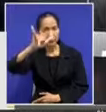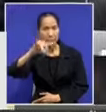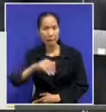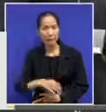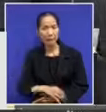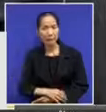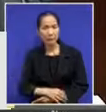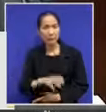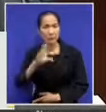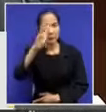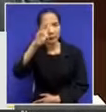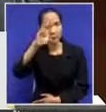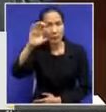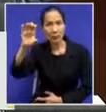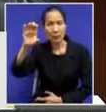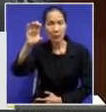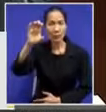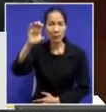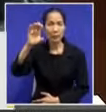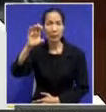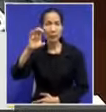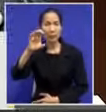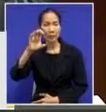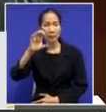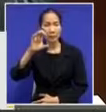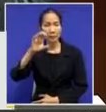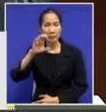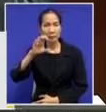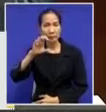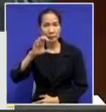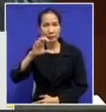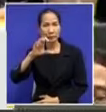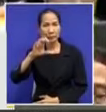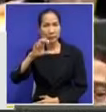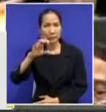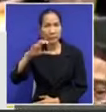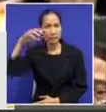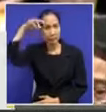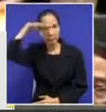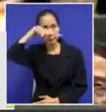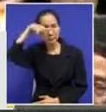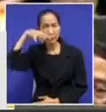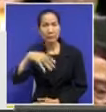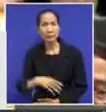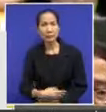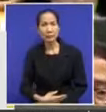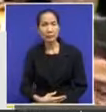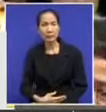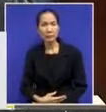าครับ 600นางสาวสรัสนันอันนพร คุณธนาธรจึงรุ่งเรืองกิจ